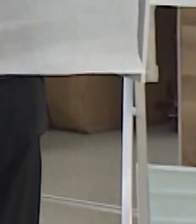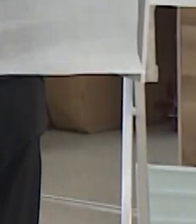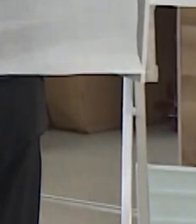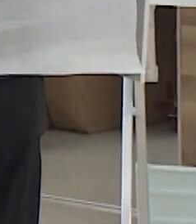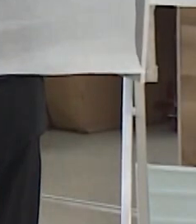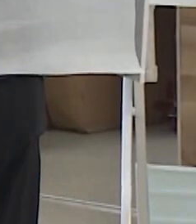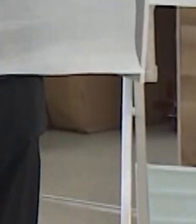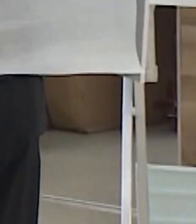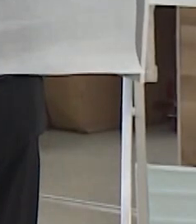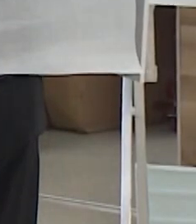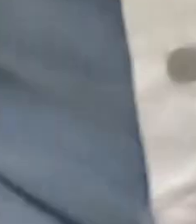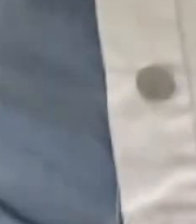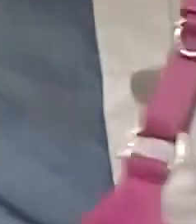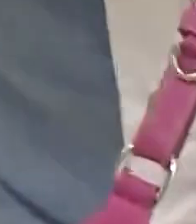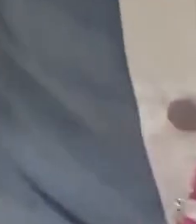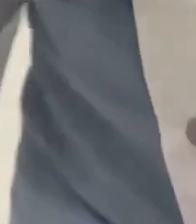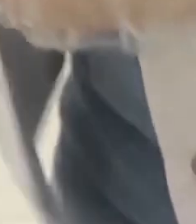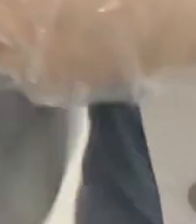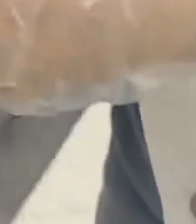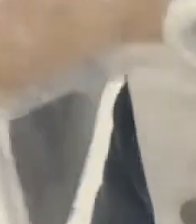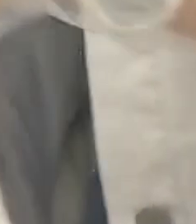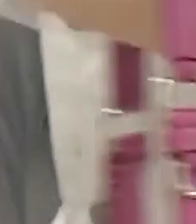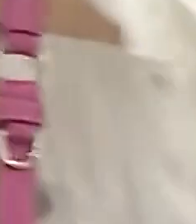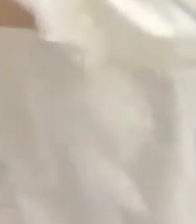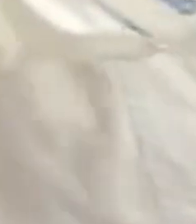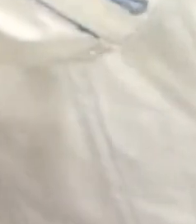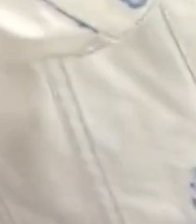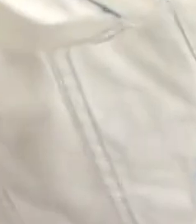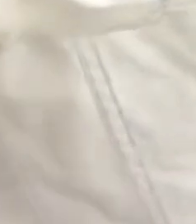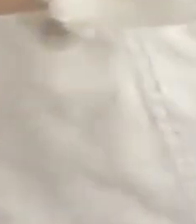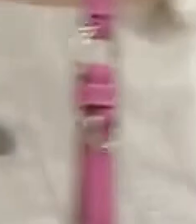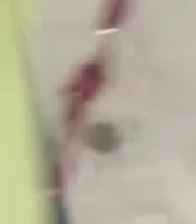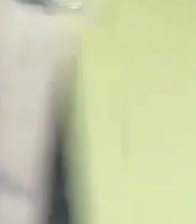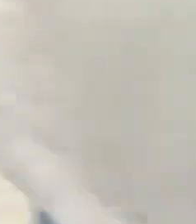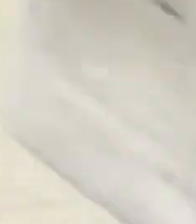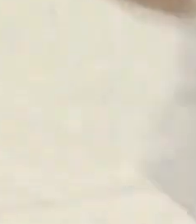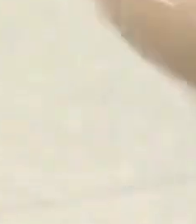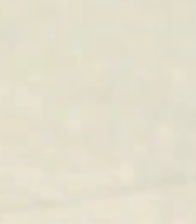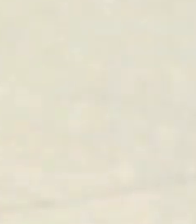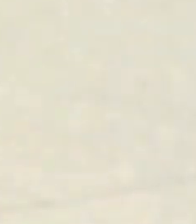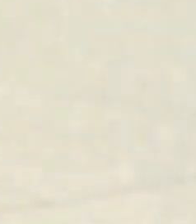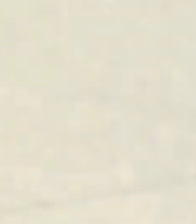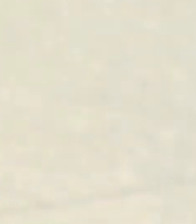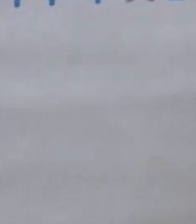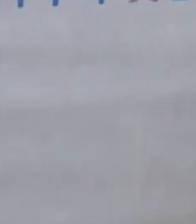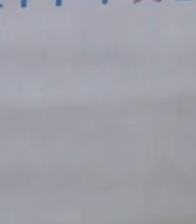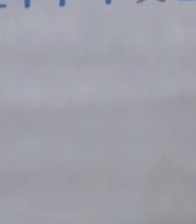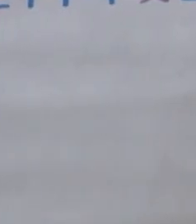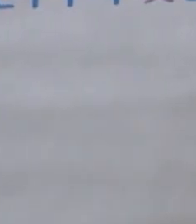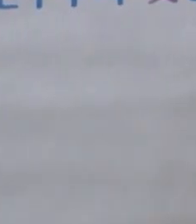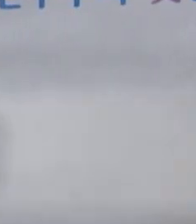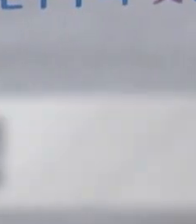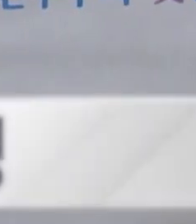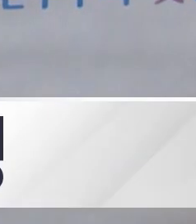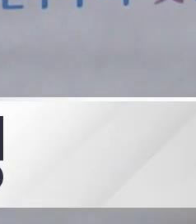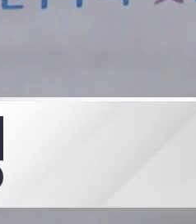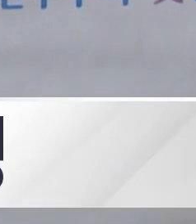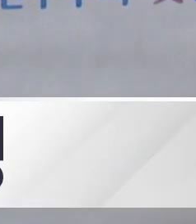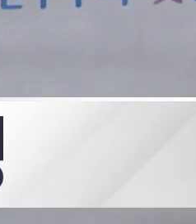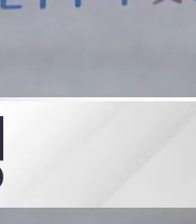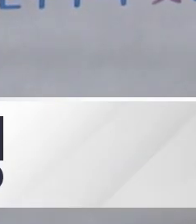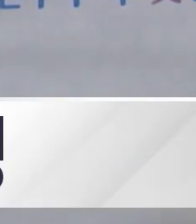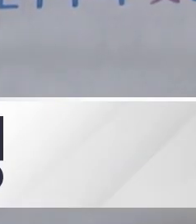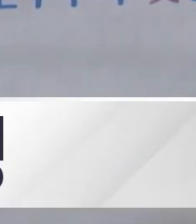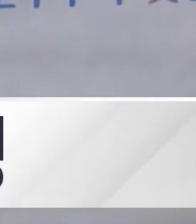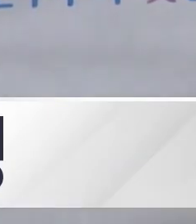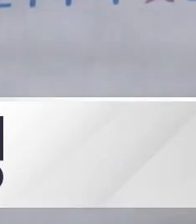있다는 사실을 인터넷 홈페이지와 사보, 사내 게시판 등을 통해 알려야 합니다. 또한 공무원, 학생